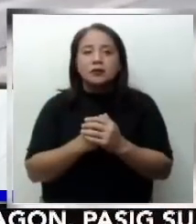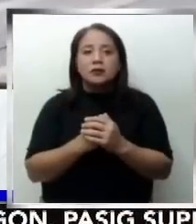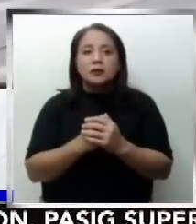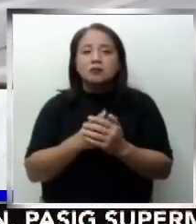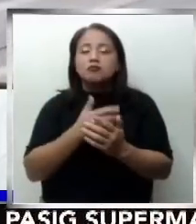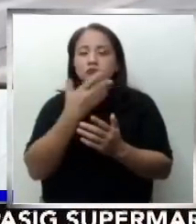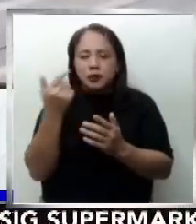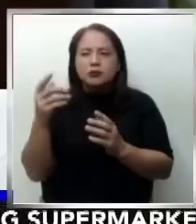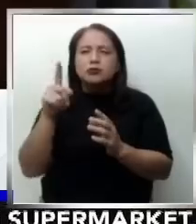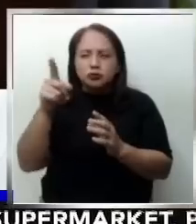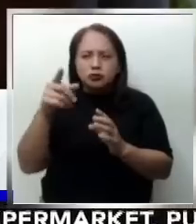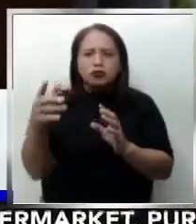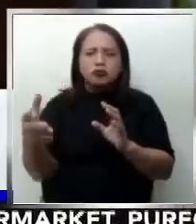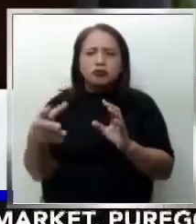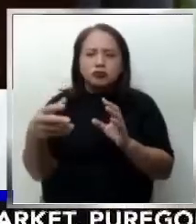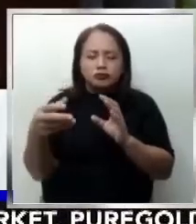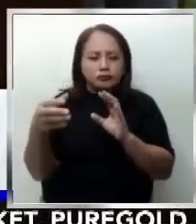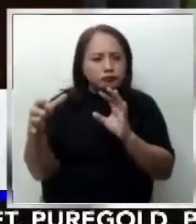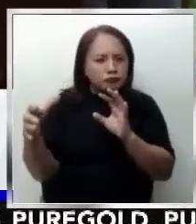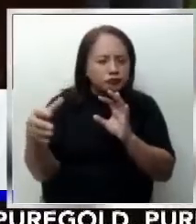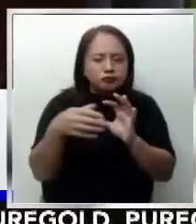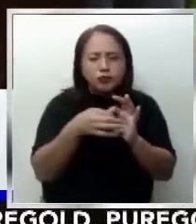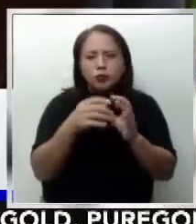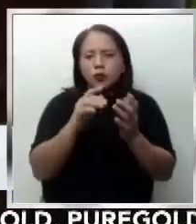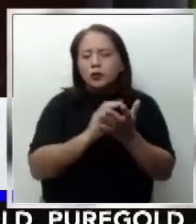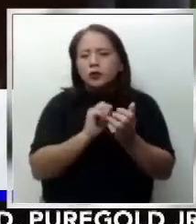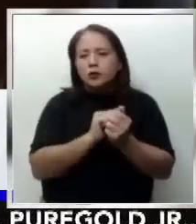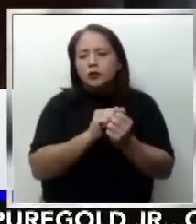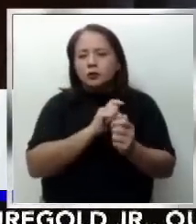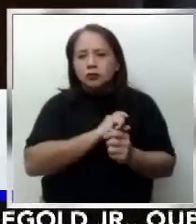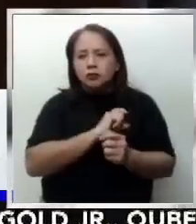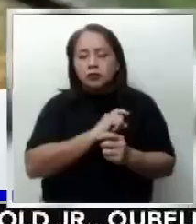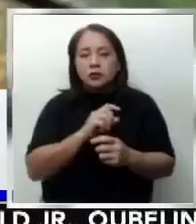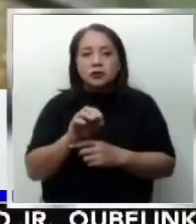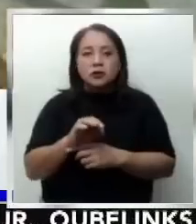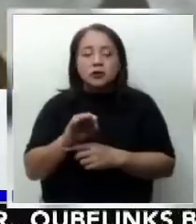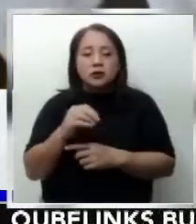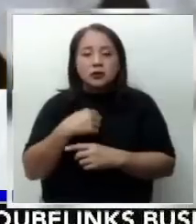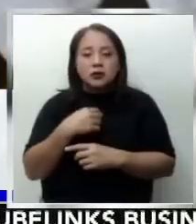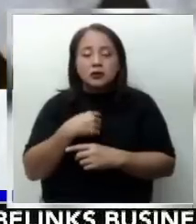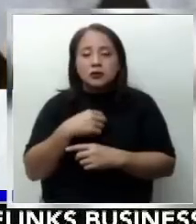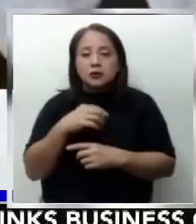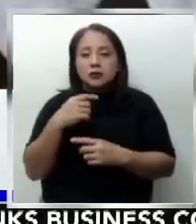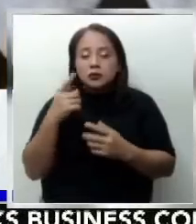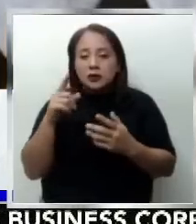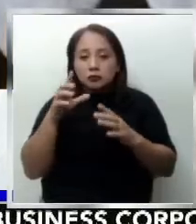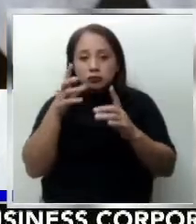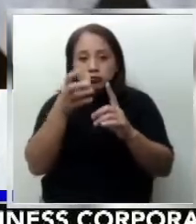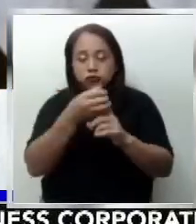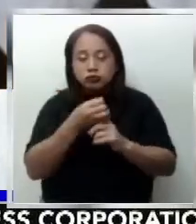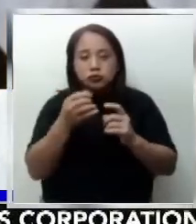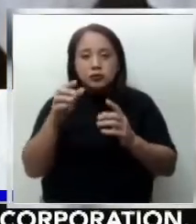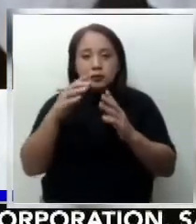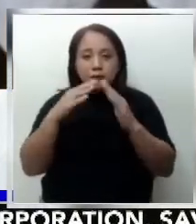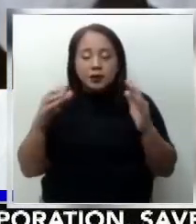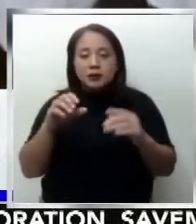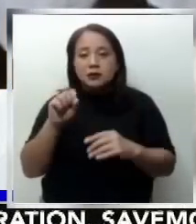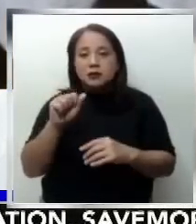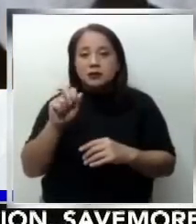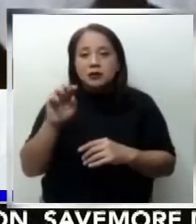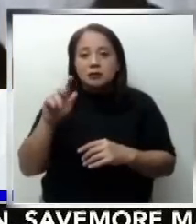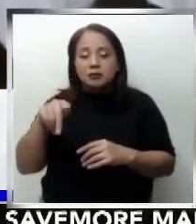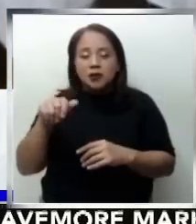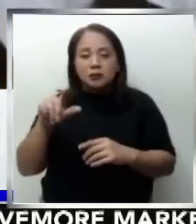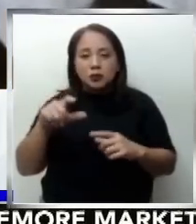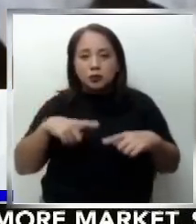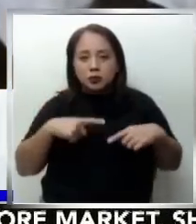makipag-participate na rin kayo sa pulis. Si Charlene Lasco, kapatid ni John John Lasco, na dinukot sa kanyang bahay sa San Pablo, Laguna ng hindi bababa sa